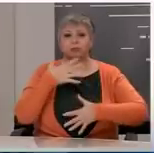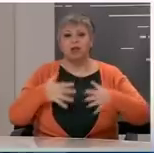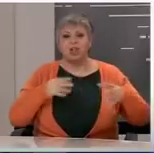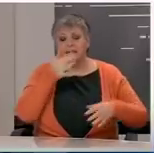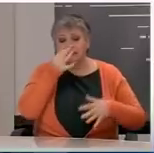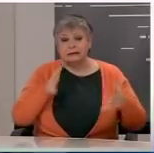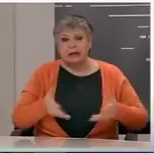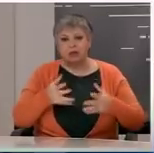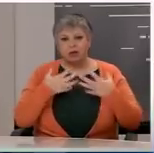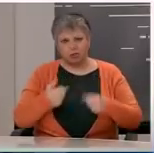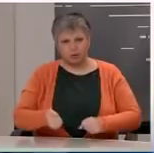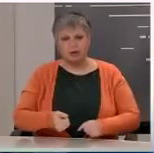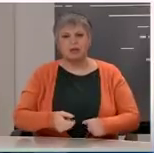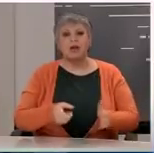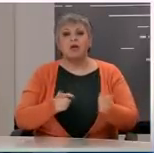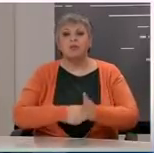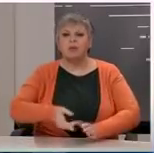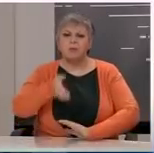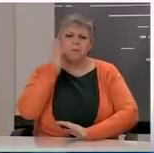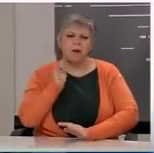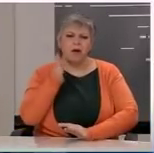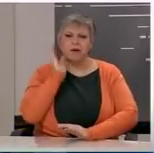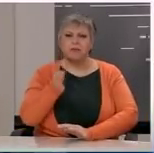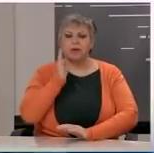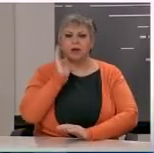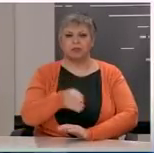μεγάλο πρόστιμο σε όλους αυτούς τους κυρίους,